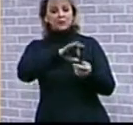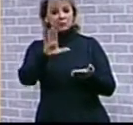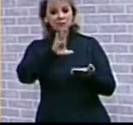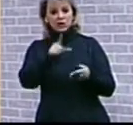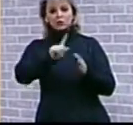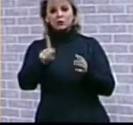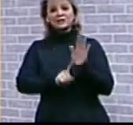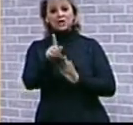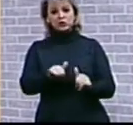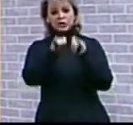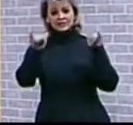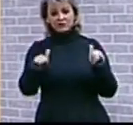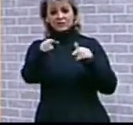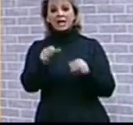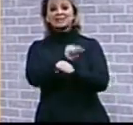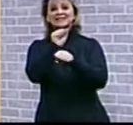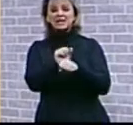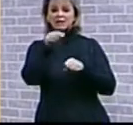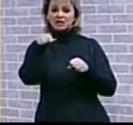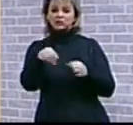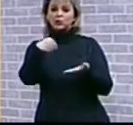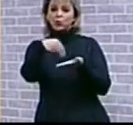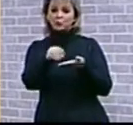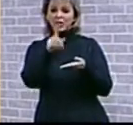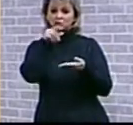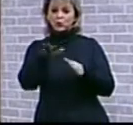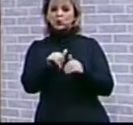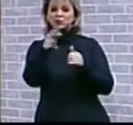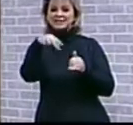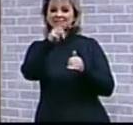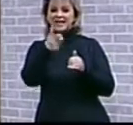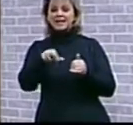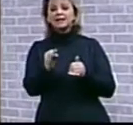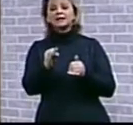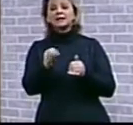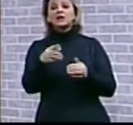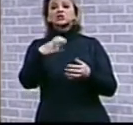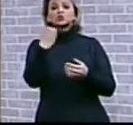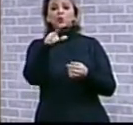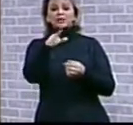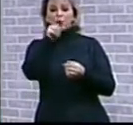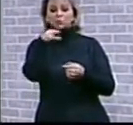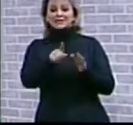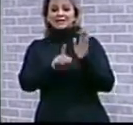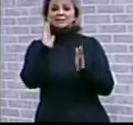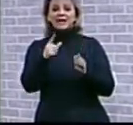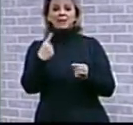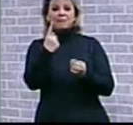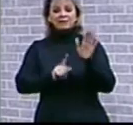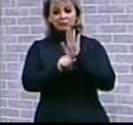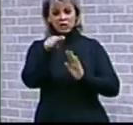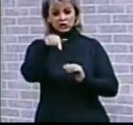мы начали развиваться. Остановились купить гусей, развести гусей. Сотня гусей стали